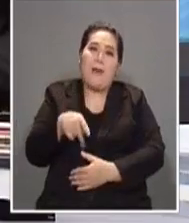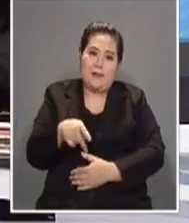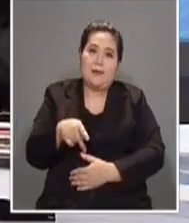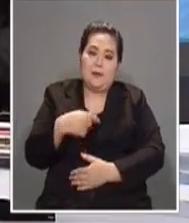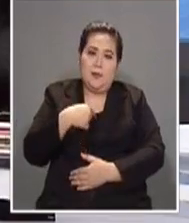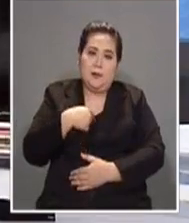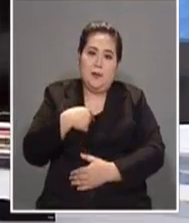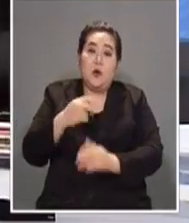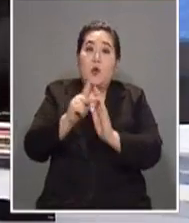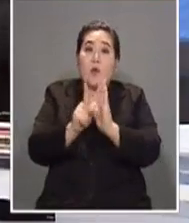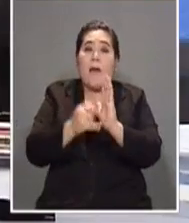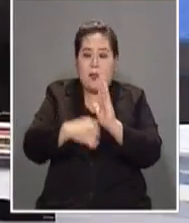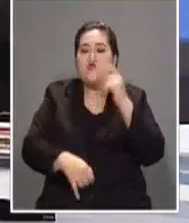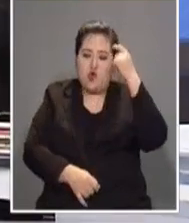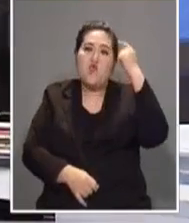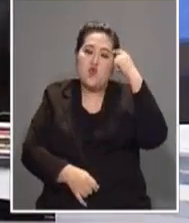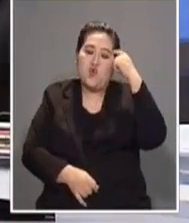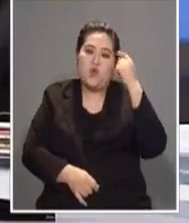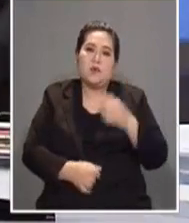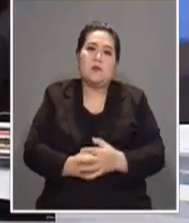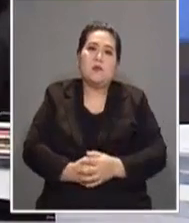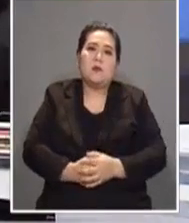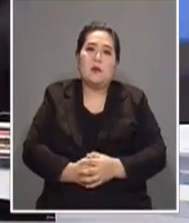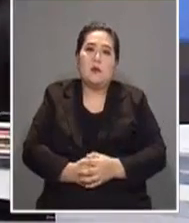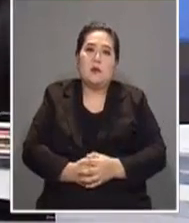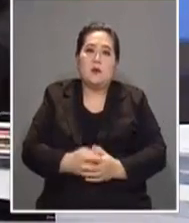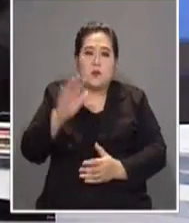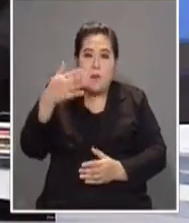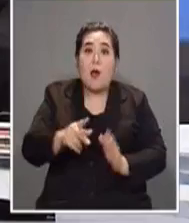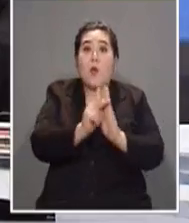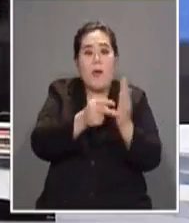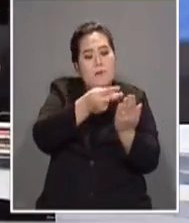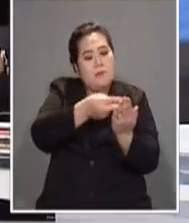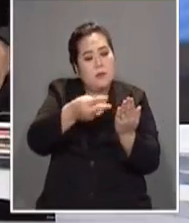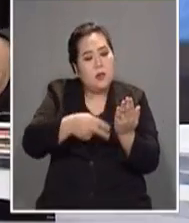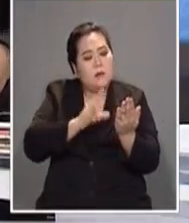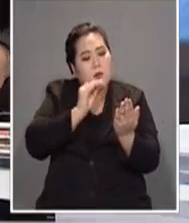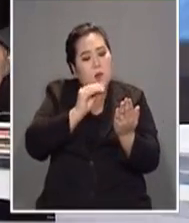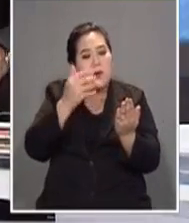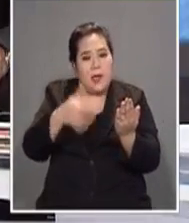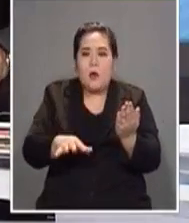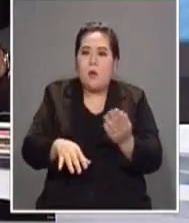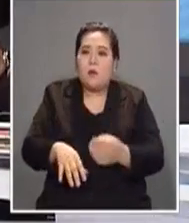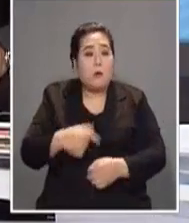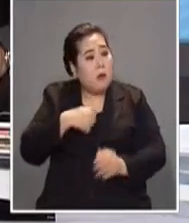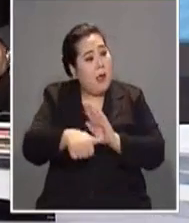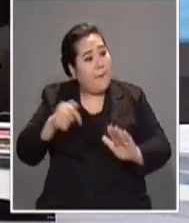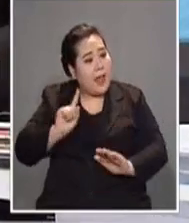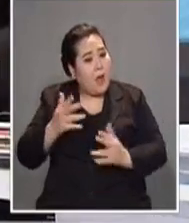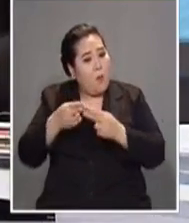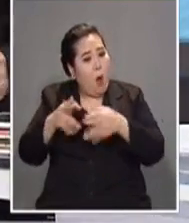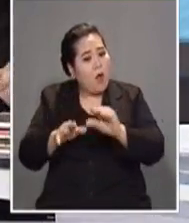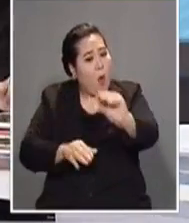ก็รู้ว่าผิดกฎหมายว่างั้นนะแล้วก็พออ่านภาษากฎหมายมาก็เถียงว่าหนูซ่อนเล้นตรงไหนตำรวจก็อธิ